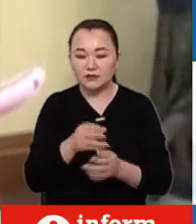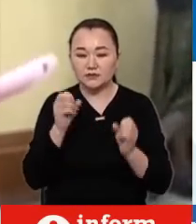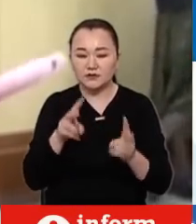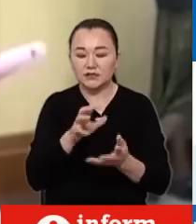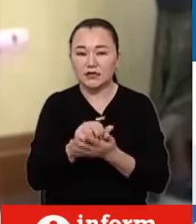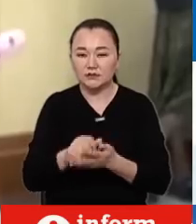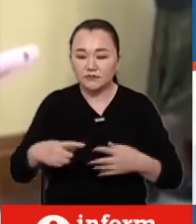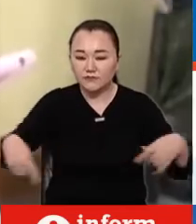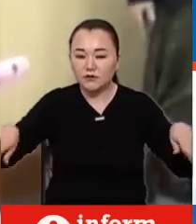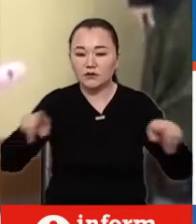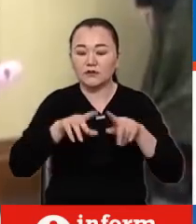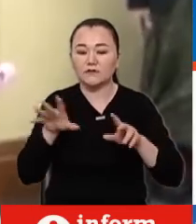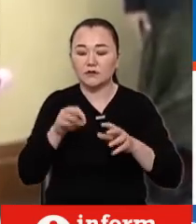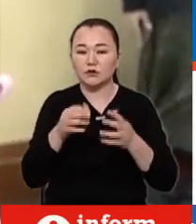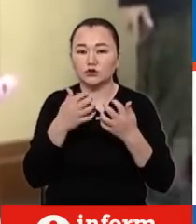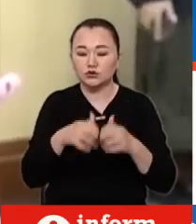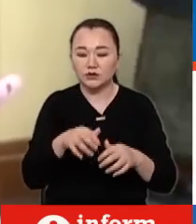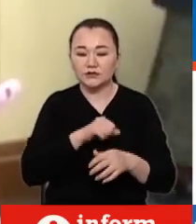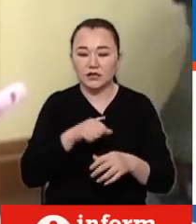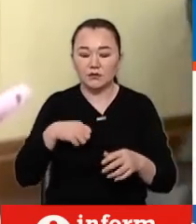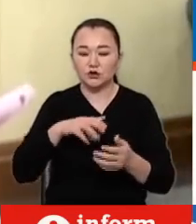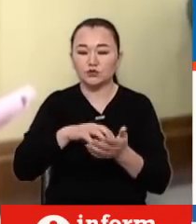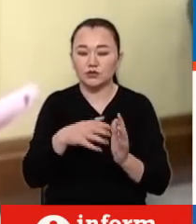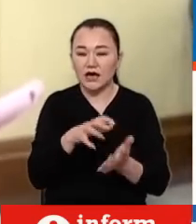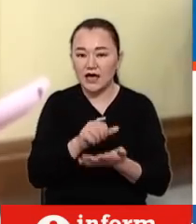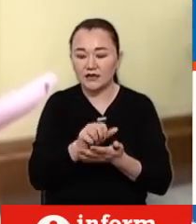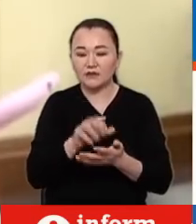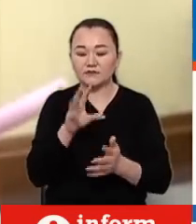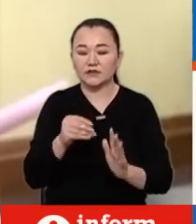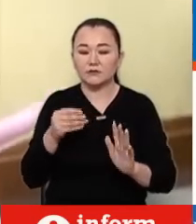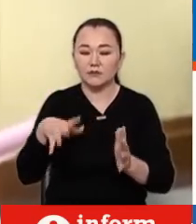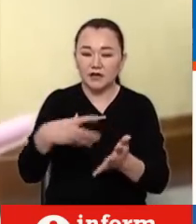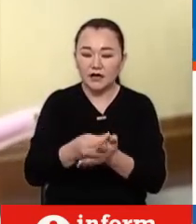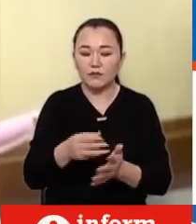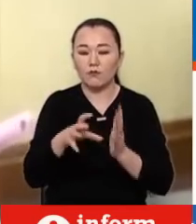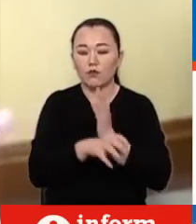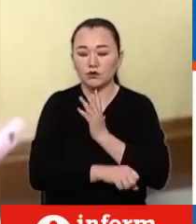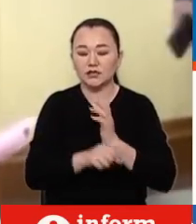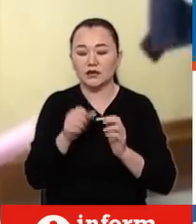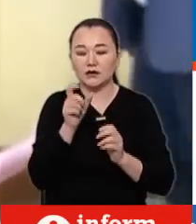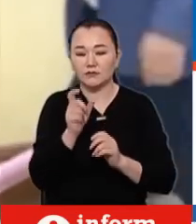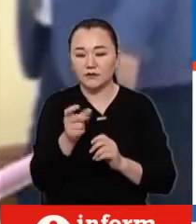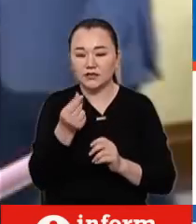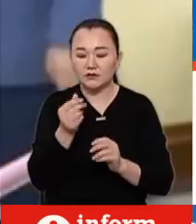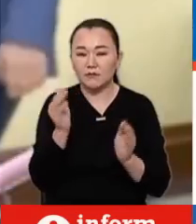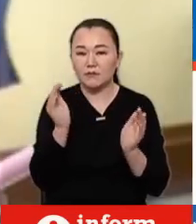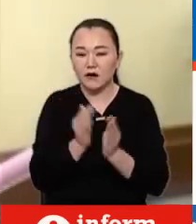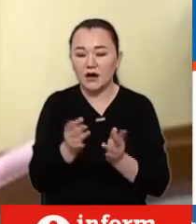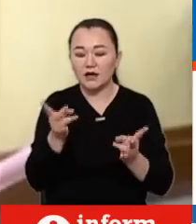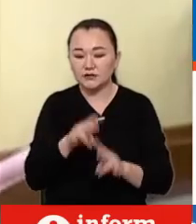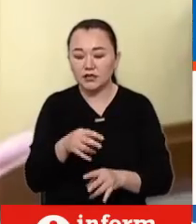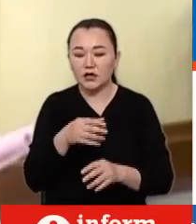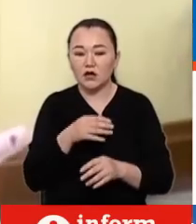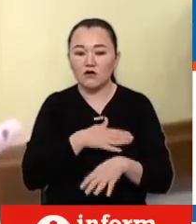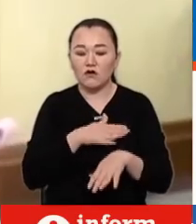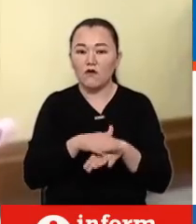айналысатын адамдар бар. Солардың есебіне келеді. Өздері студияны жалғалады, соның шығынын төлейді. Содан кейін аз-маз тиын қалса, өткенде мен айтып өттім, мен қайырымдылық